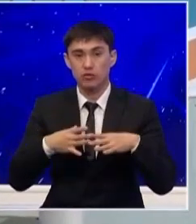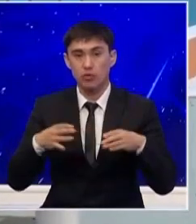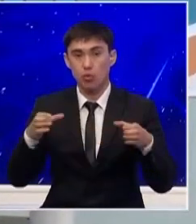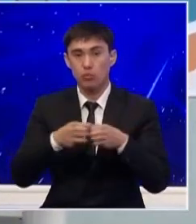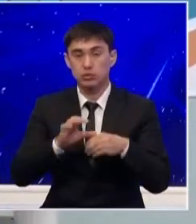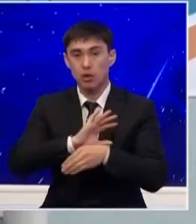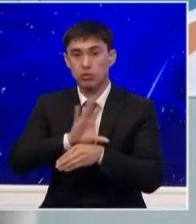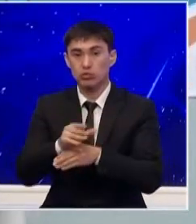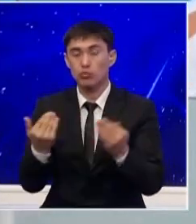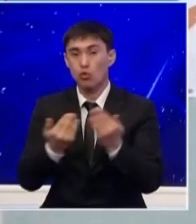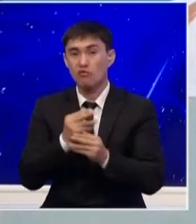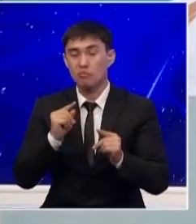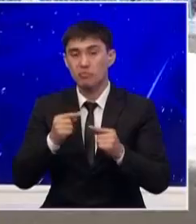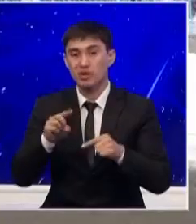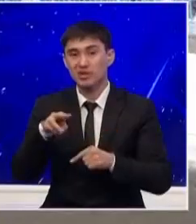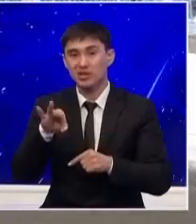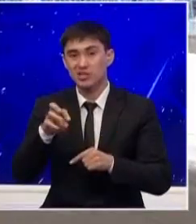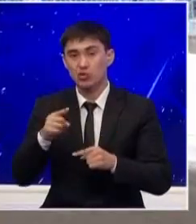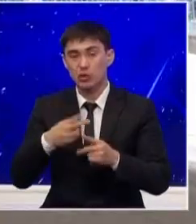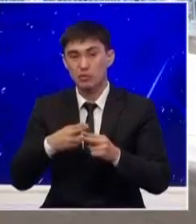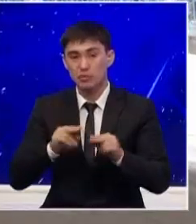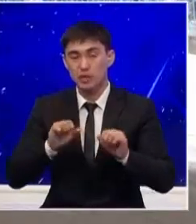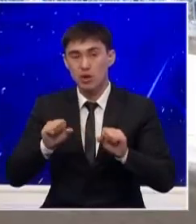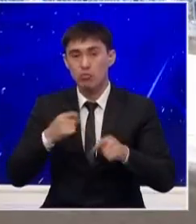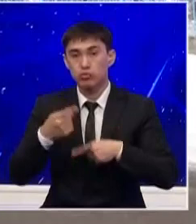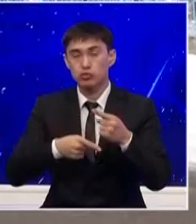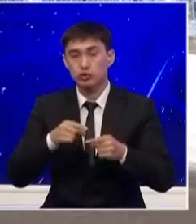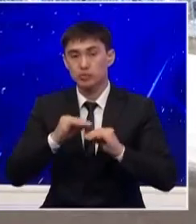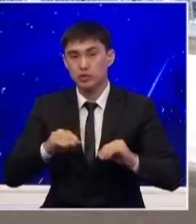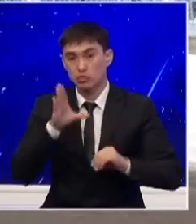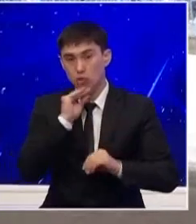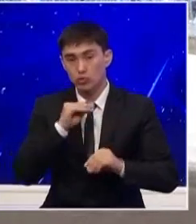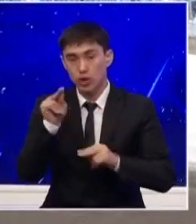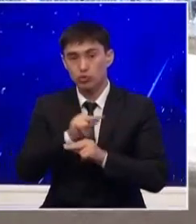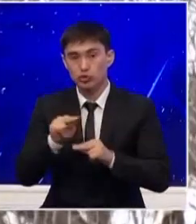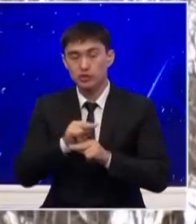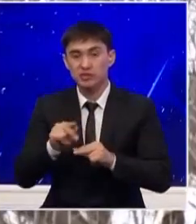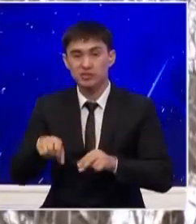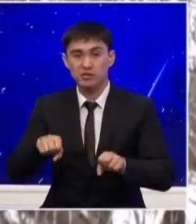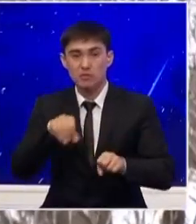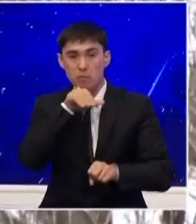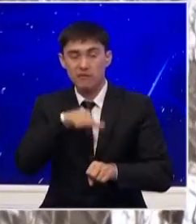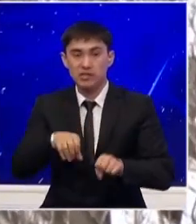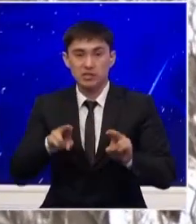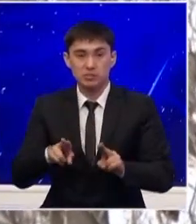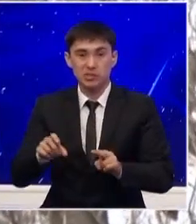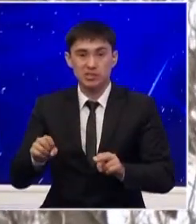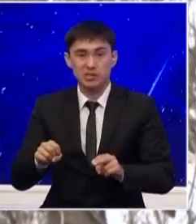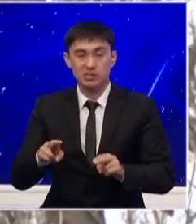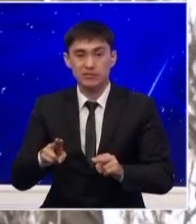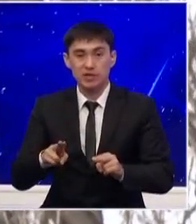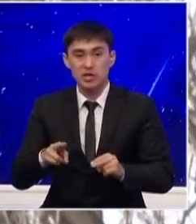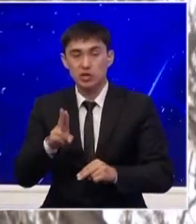комплекс оборудован современными тренажерами. Кроме того, в будущем ребята смогут обучаться у квалифицированных специалистов тонкостям